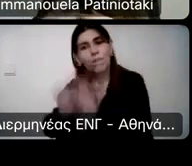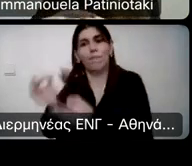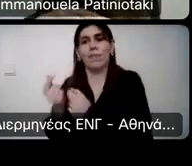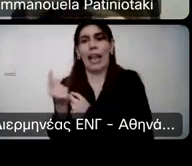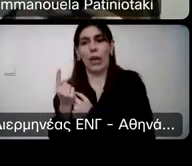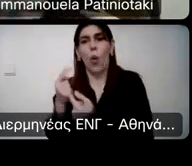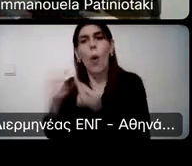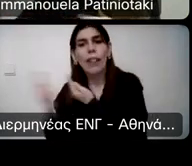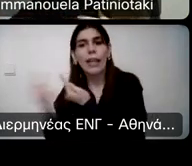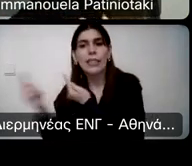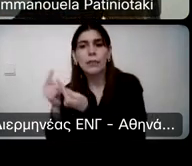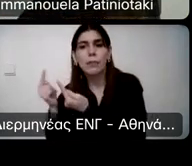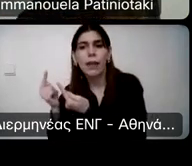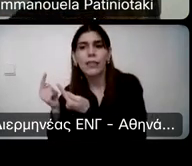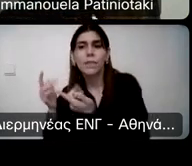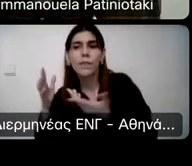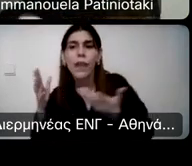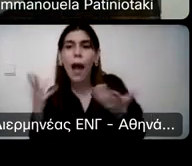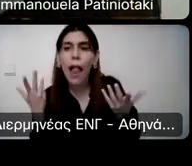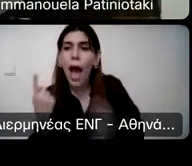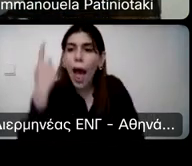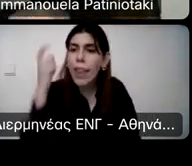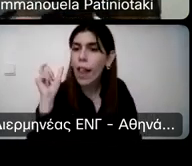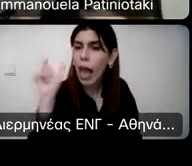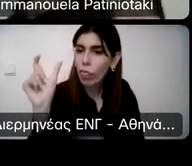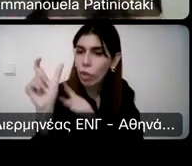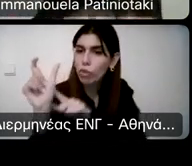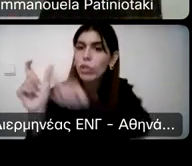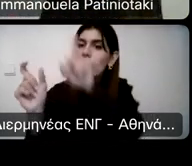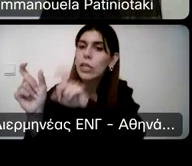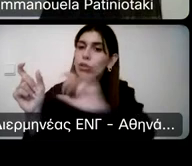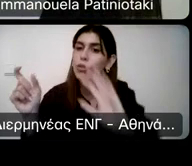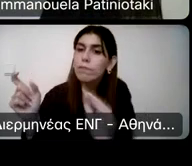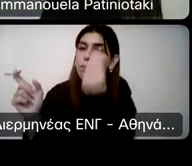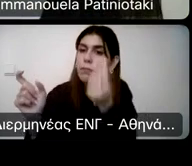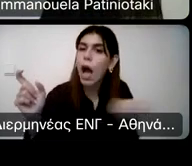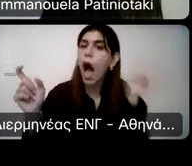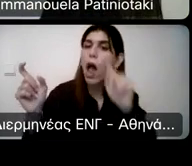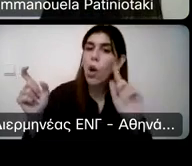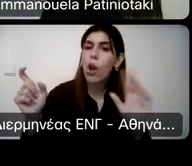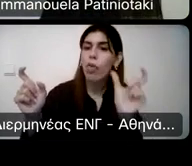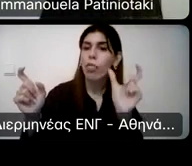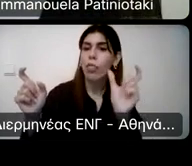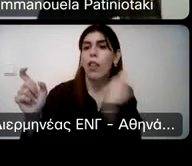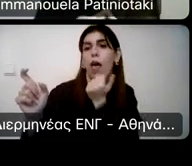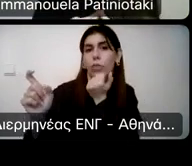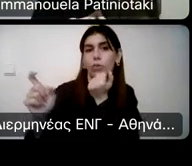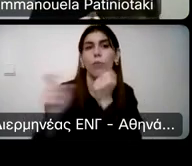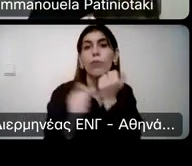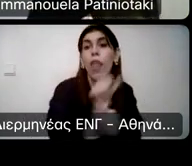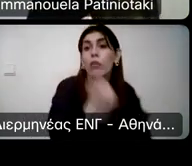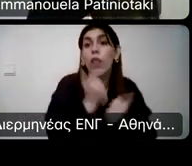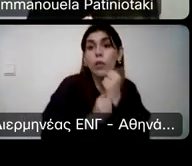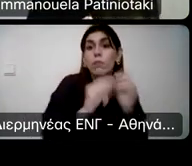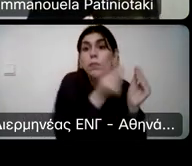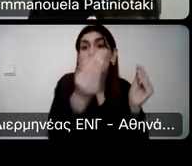μπορεί να βγουν πάρα πολλές άλλες εντός ενός κλάδου που βασίζονται στη λανθασμένη μας εντύπωση για έναν όρο.